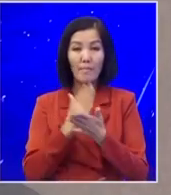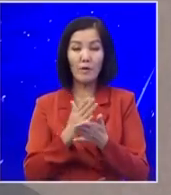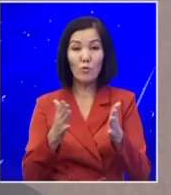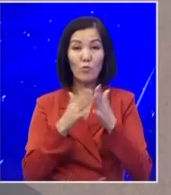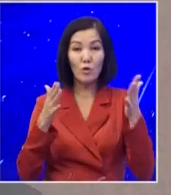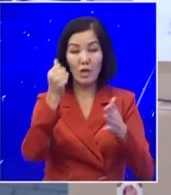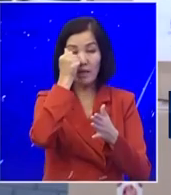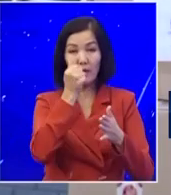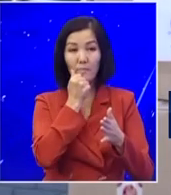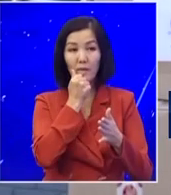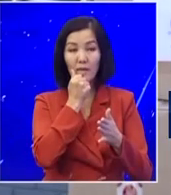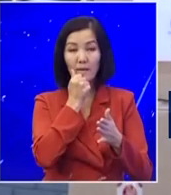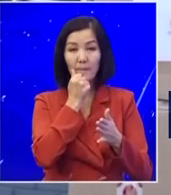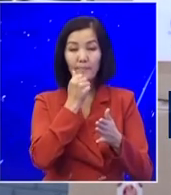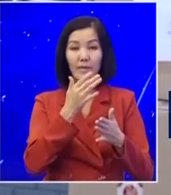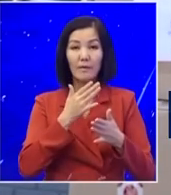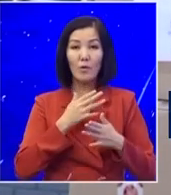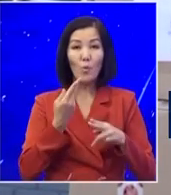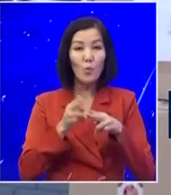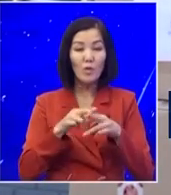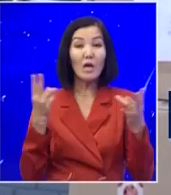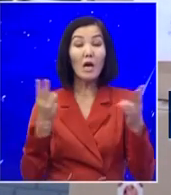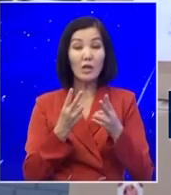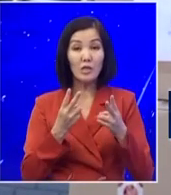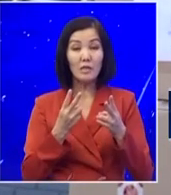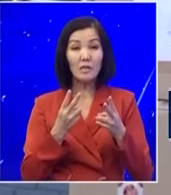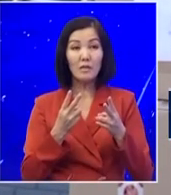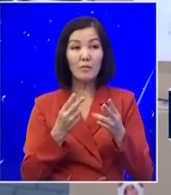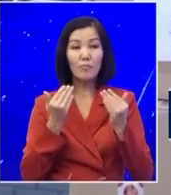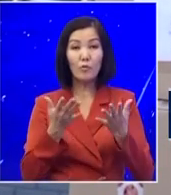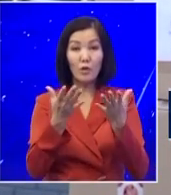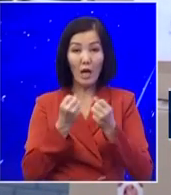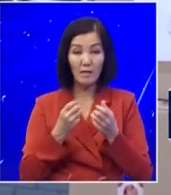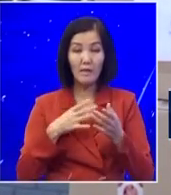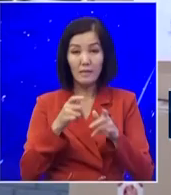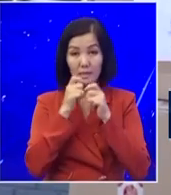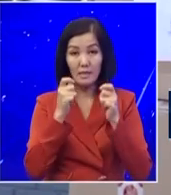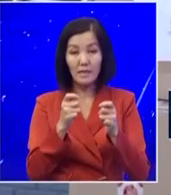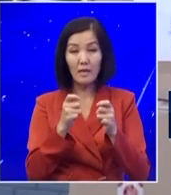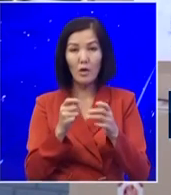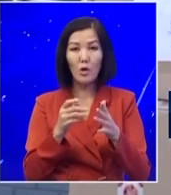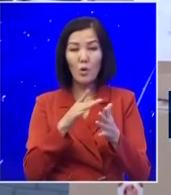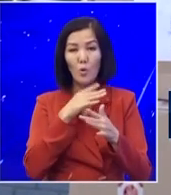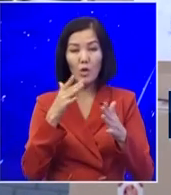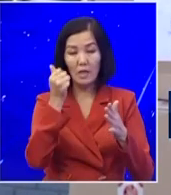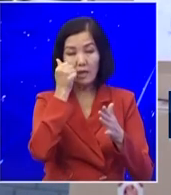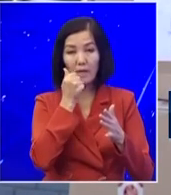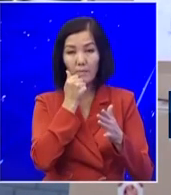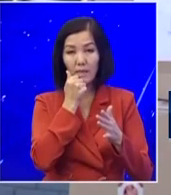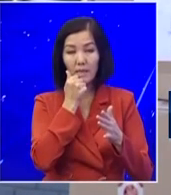ризашылығымызды білдіремін. Бұндай аппарат өте қажет еді. Енді бүгін осында алып отырмыз. Көп-көп рахмет. Енді